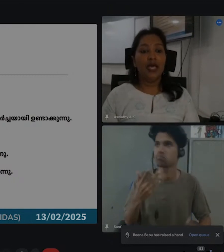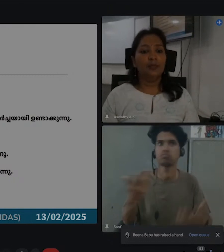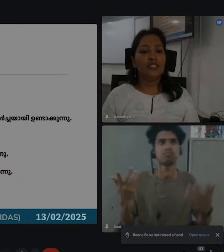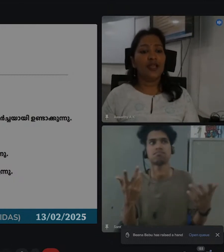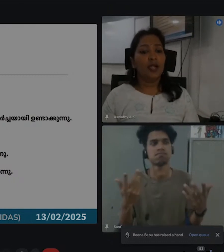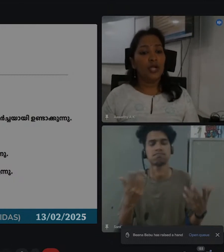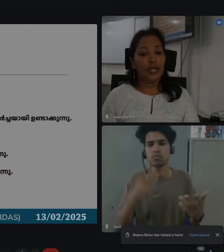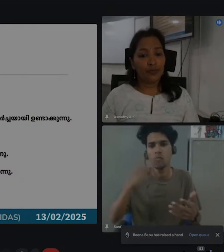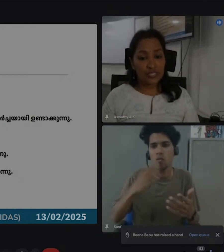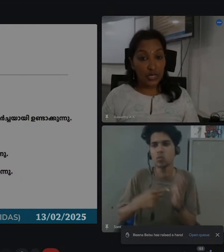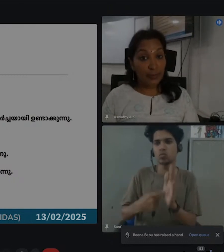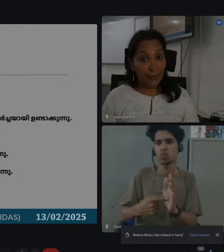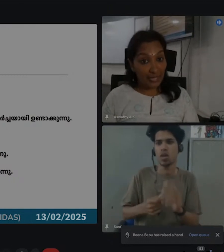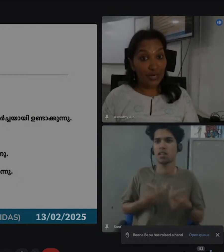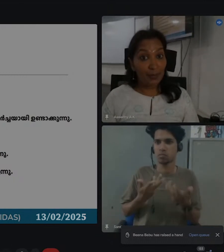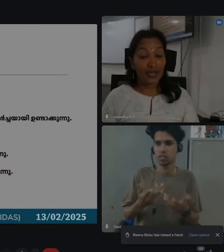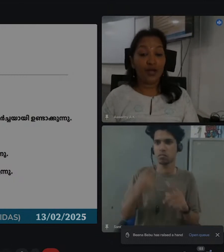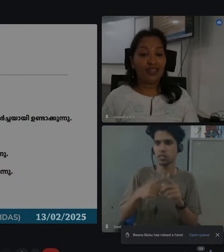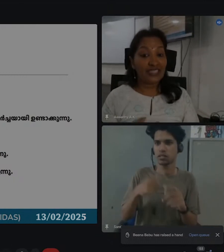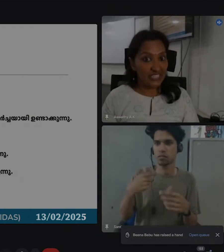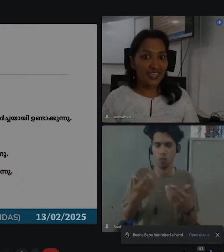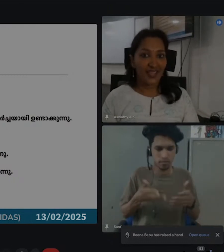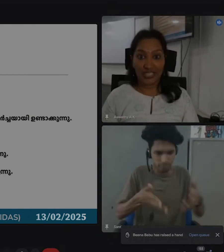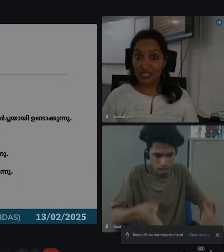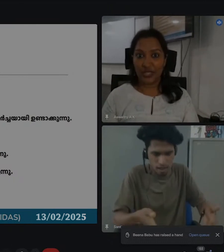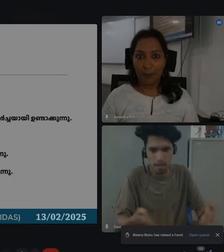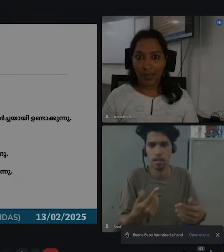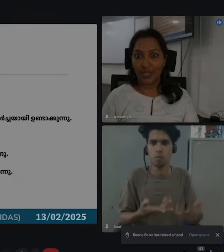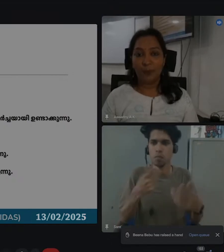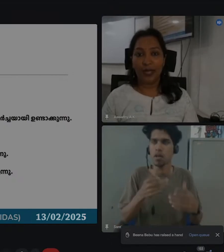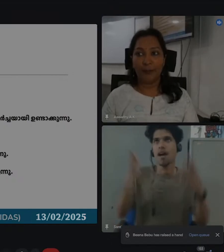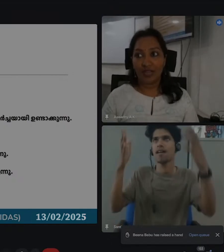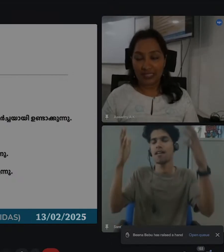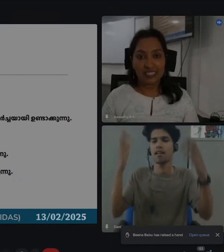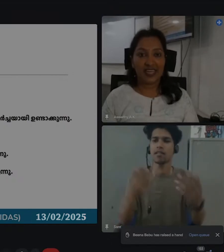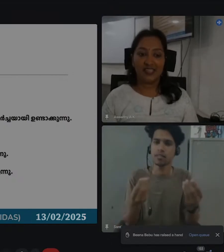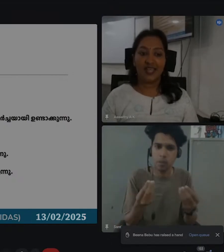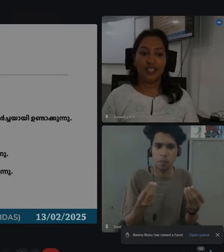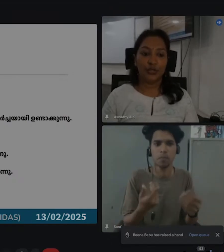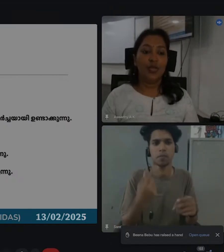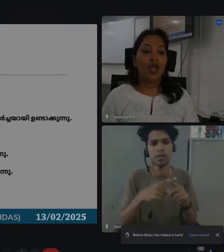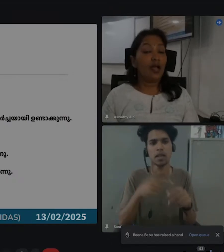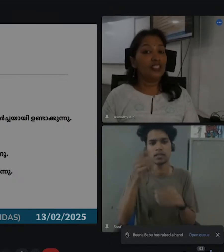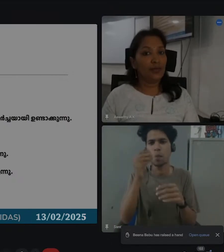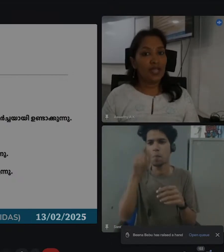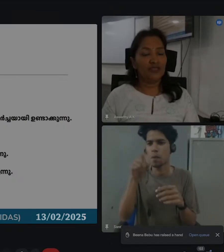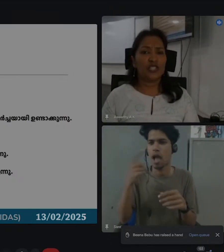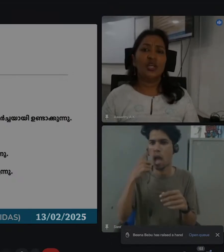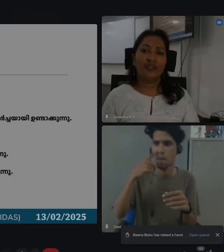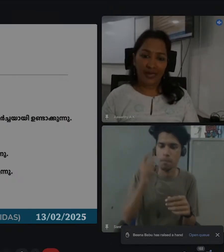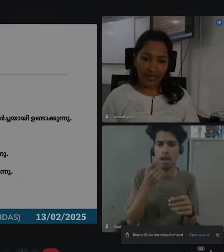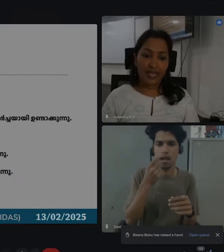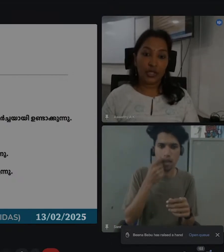കാണിക്കാറുണ്ട്. അതുപോലെ ചില ആളുകളുടെയും വസ്തുക്കളുടെയും പേരുകൾ പറയുമ്പോൾ അവർ തിരിച്ചറിയുന്നു. അമ്മ എന്നൊക്കെ പറയുമ്പോൾ അവർക്ക് തിരിച്ചറിയാൻ സാധിക്കുന്നു.